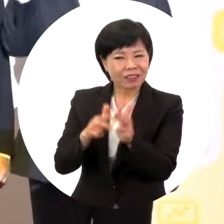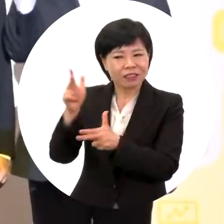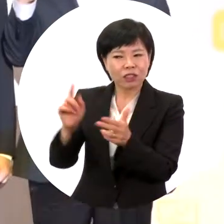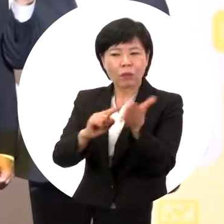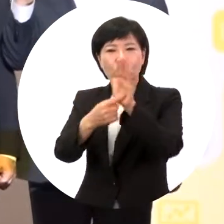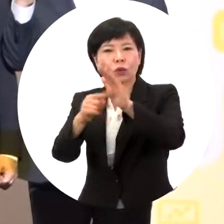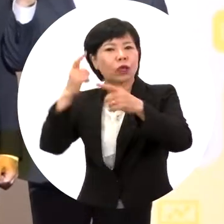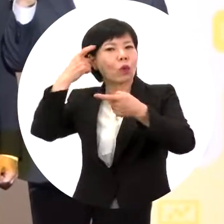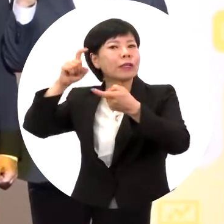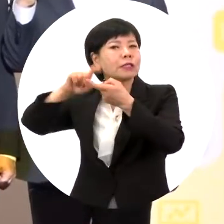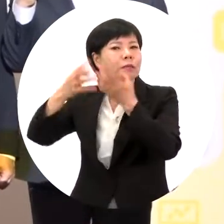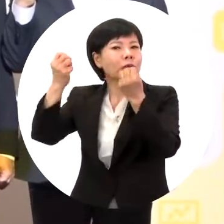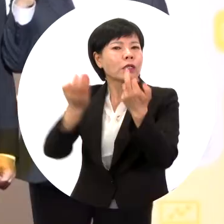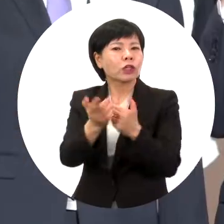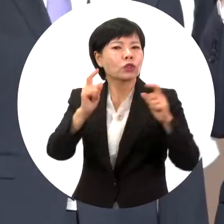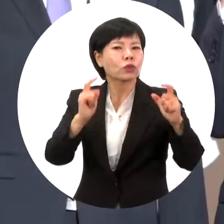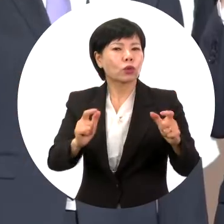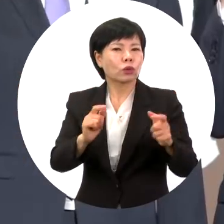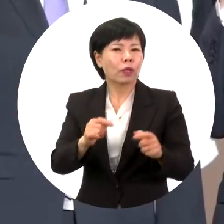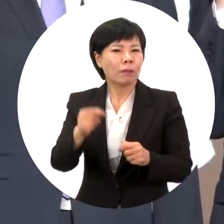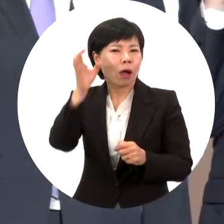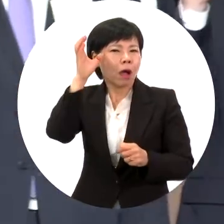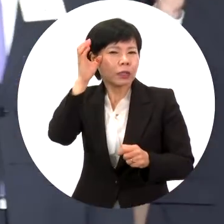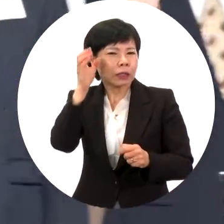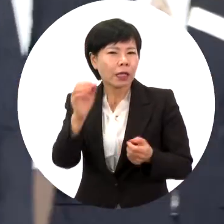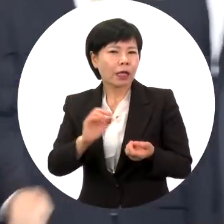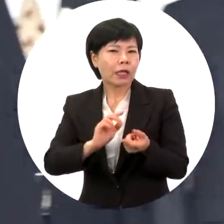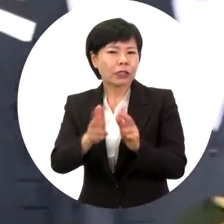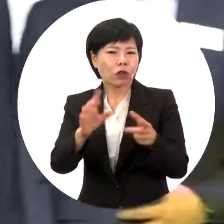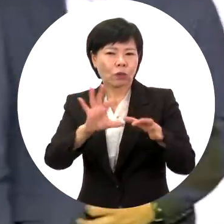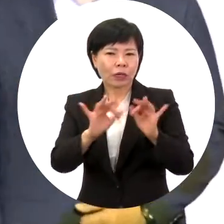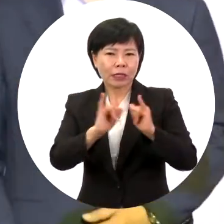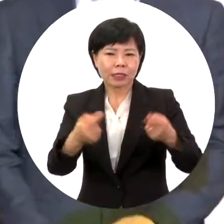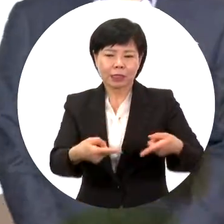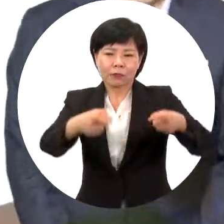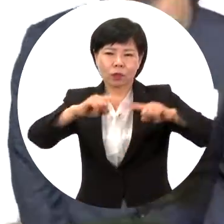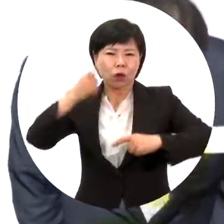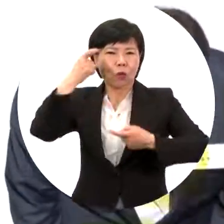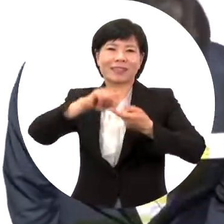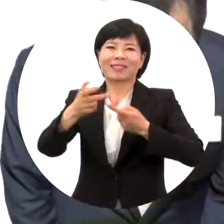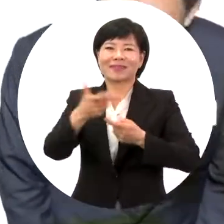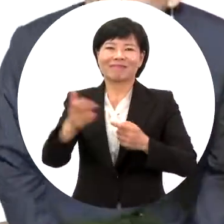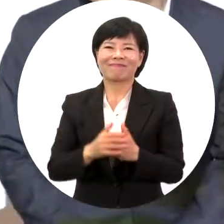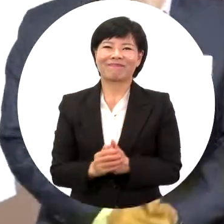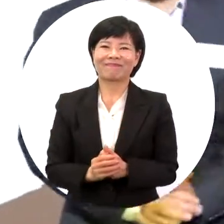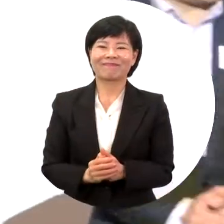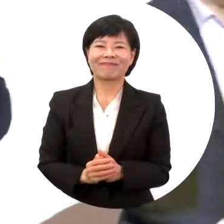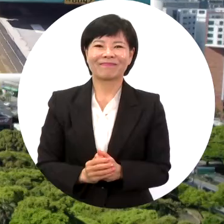기업 공개에 관심이 있는 도내 성장 유망 기업 관계자들이 참석해 관심을 나타냈습니다.